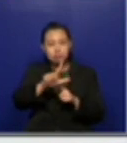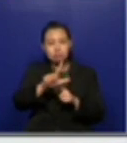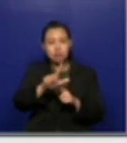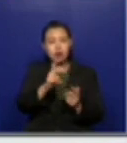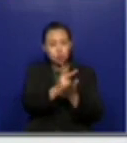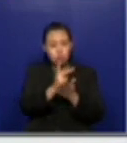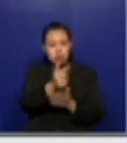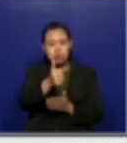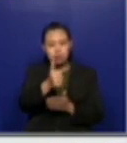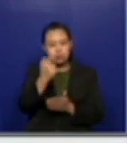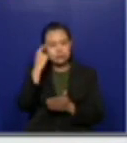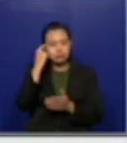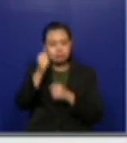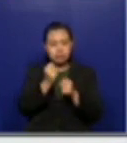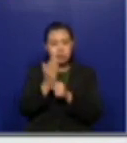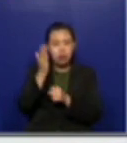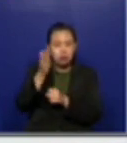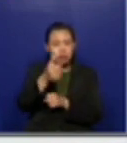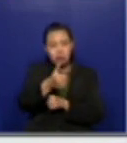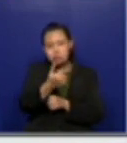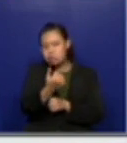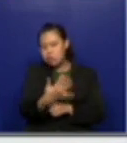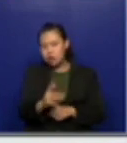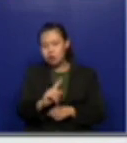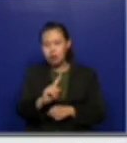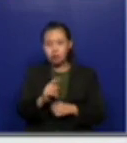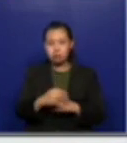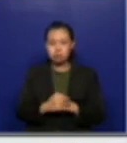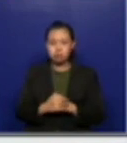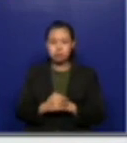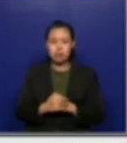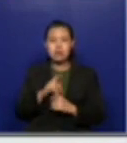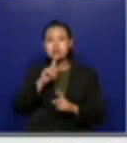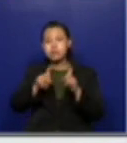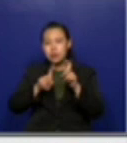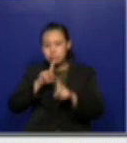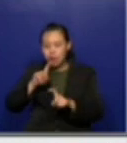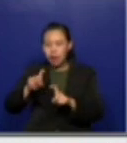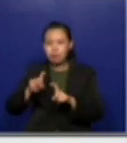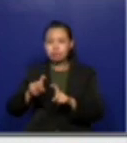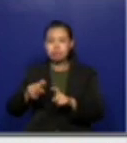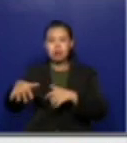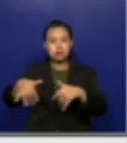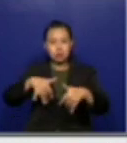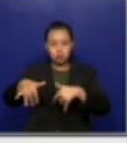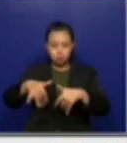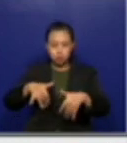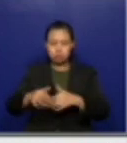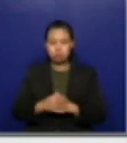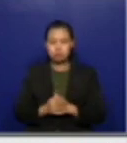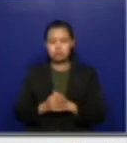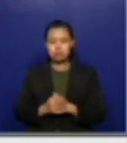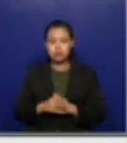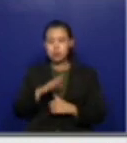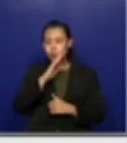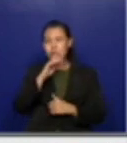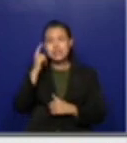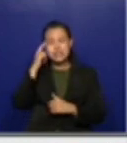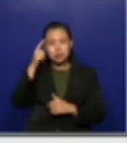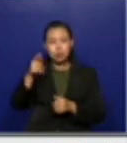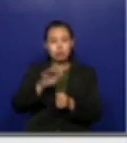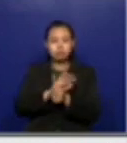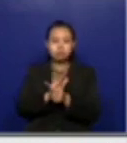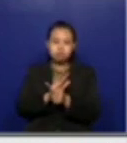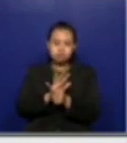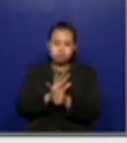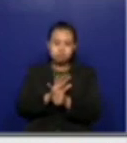ำถามก็คือว่าผมอยากจะถามสังคมเลยครับเป็นคำถามที่พี่น้องประชาชนฝากมาครับว่า ท่านคิดว่าหลังสถานการณ์โควิดเนี่ย